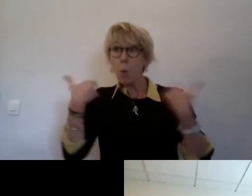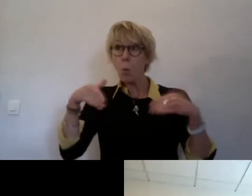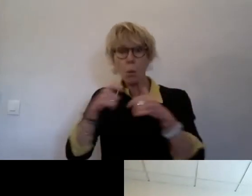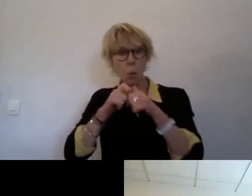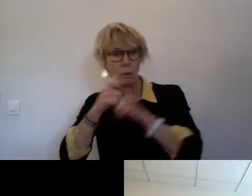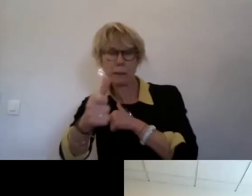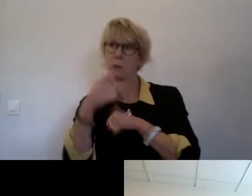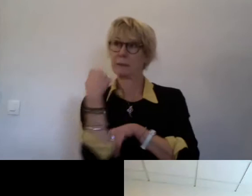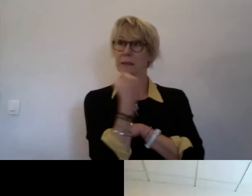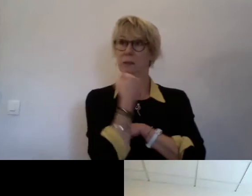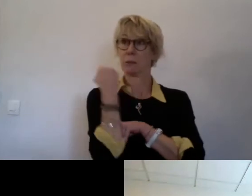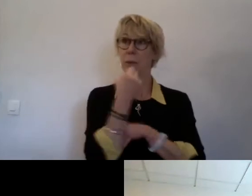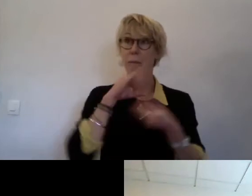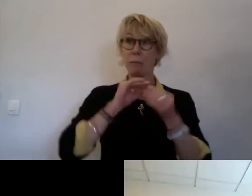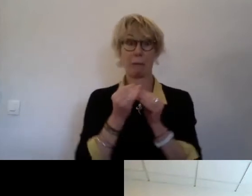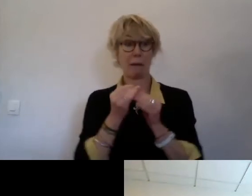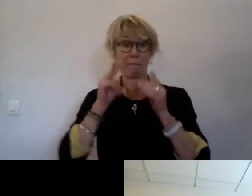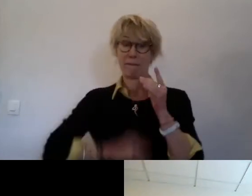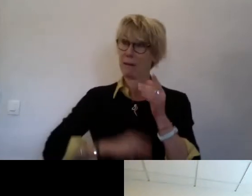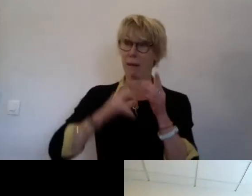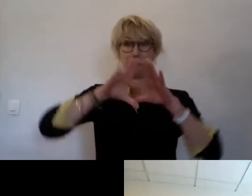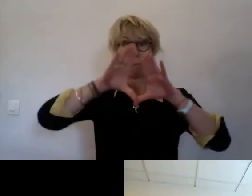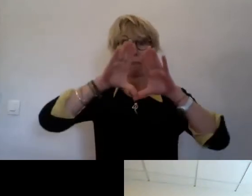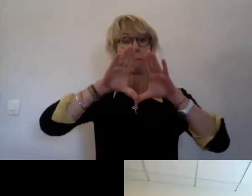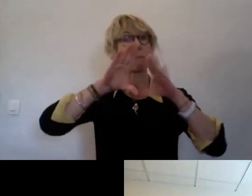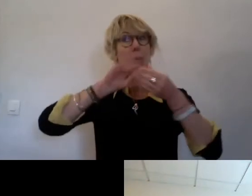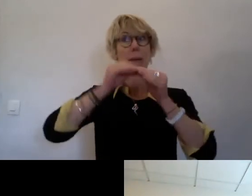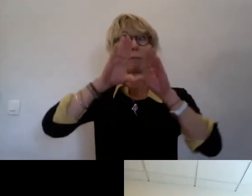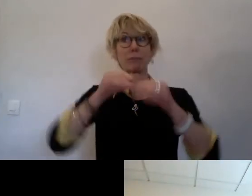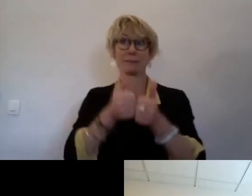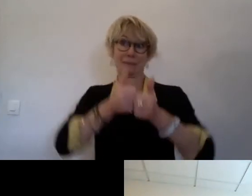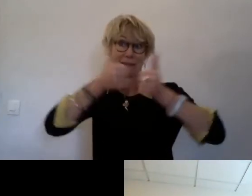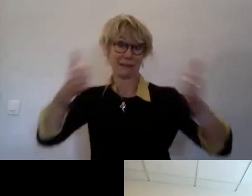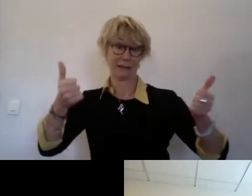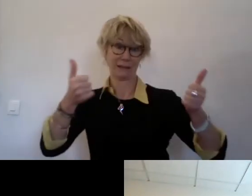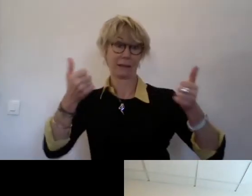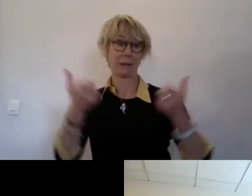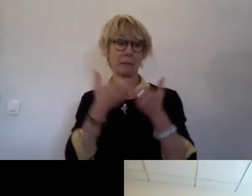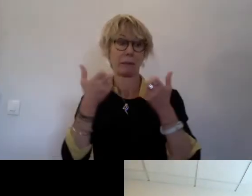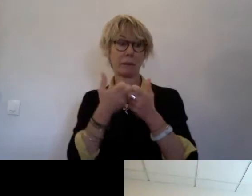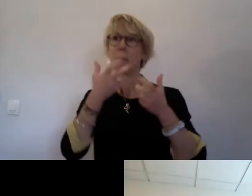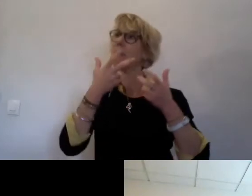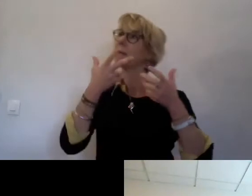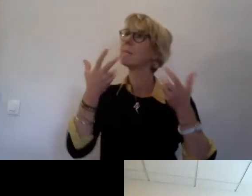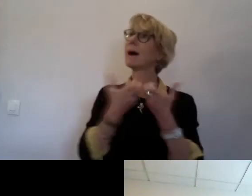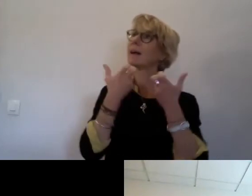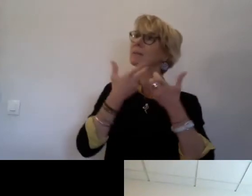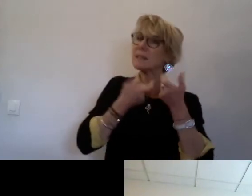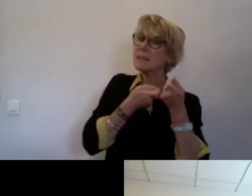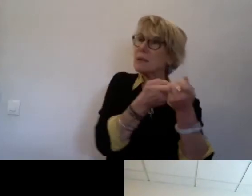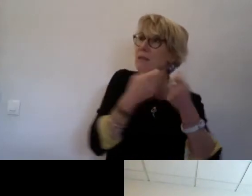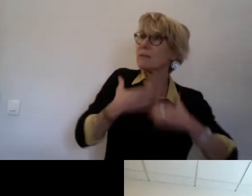ces mesures de distanciation sociale. Alors, il y a eu des sous-stimulations physiques avec des gens qui se